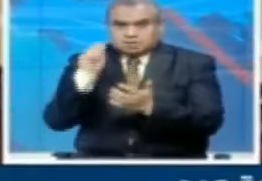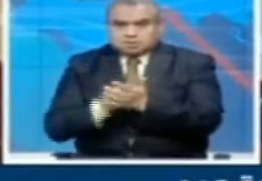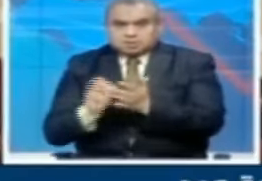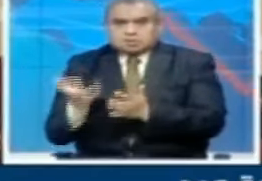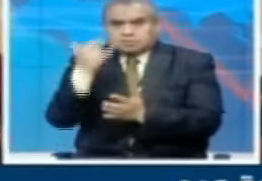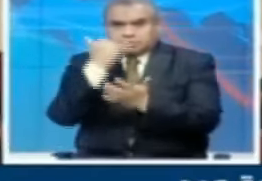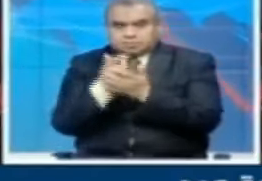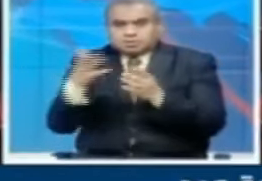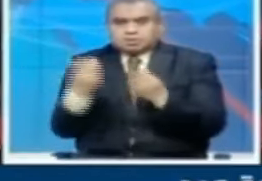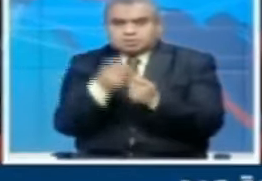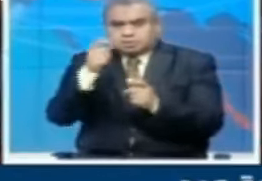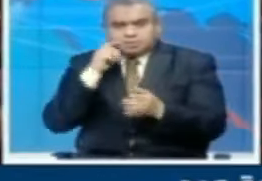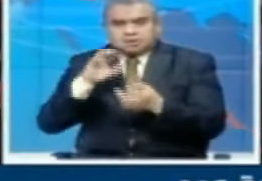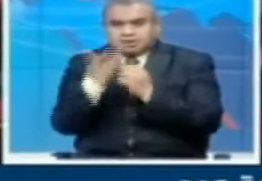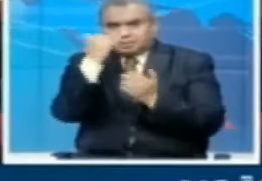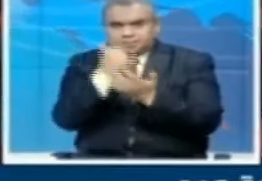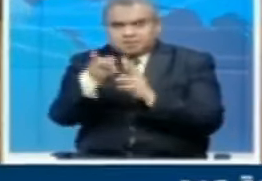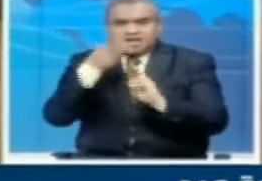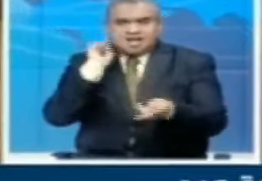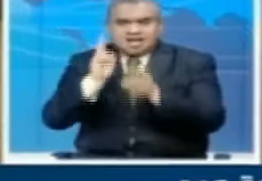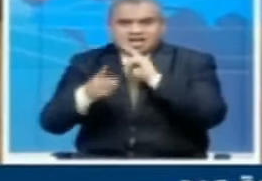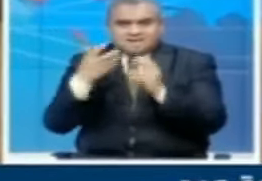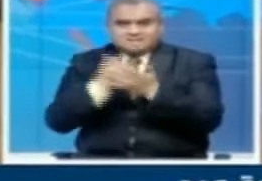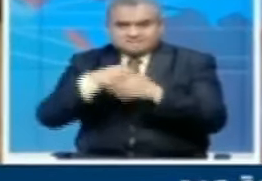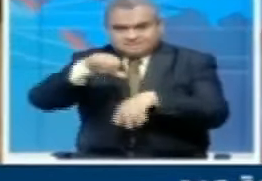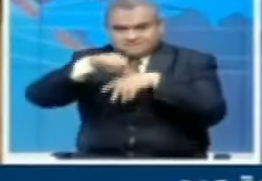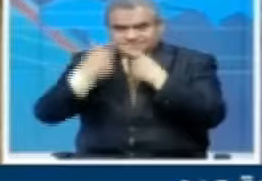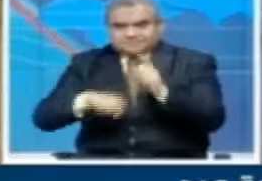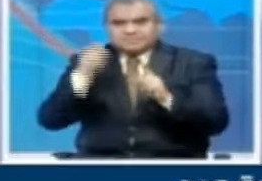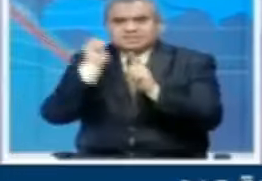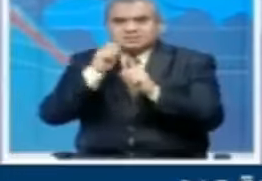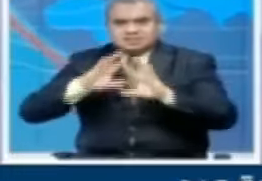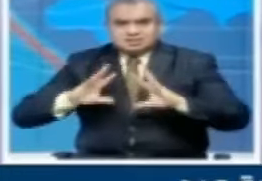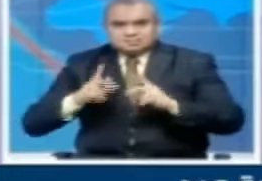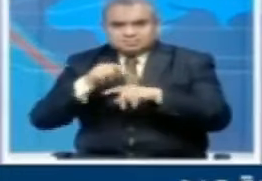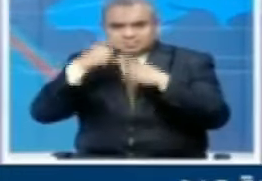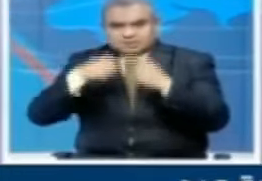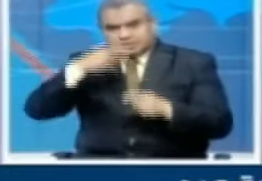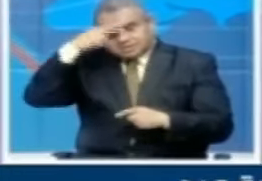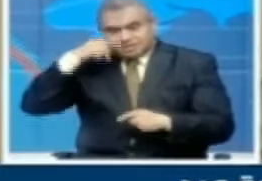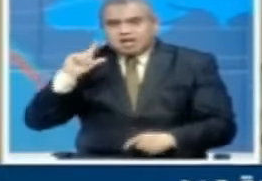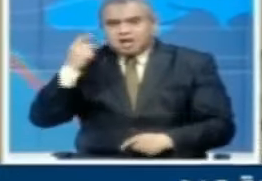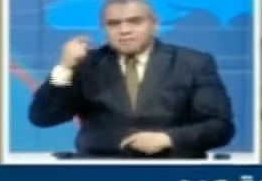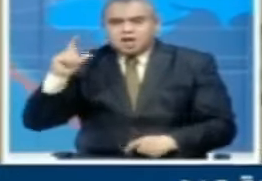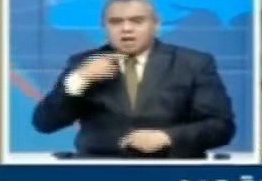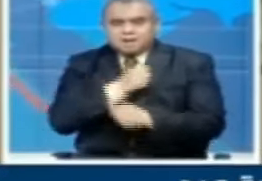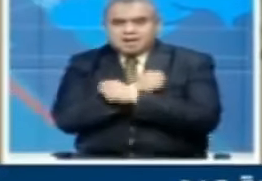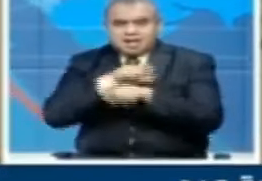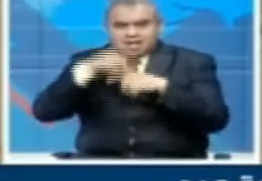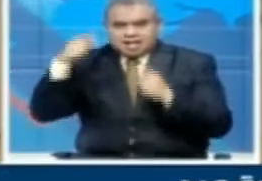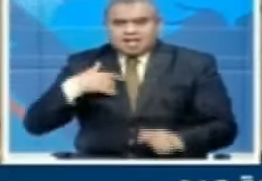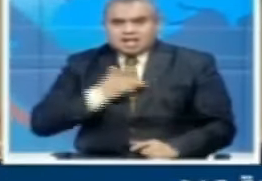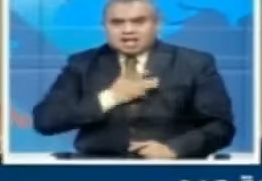الحماية المجتمعية احتفالية للمفرج عنهم بمركز الإصلاح والتأهيل 15 مايو، عبروا خلالها عن شكرهم